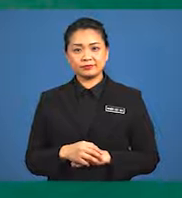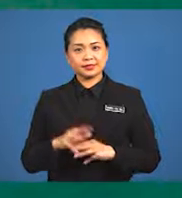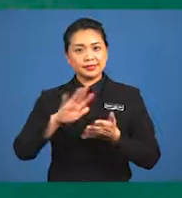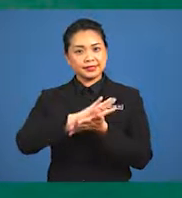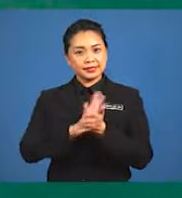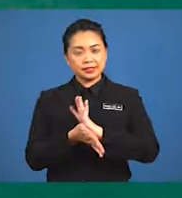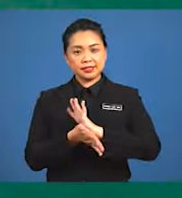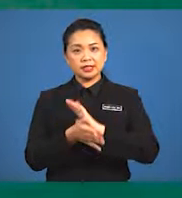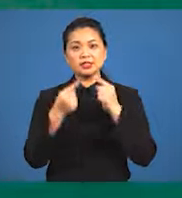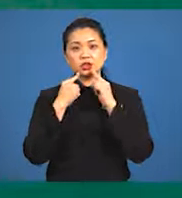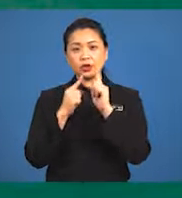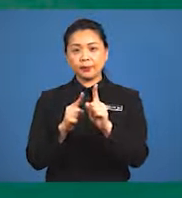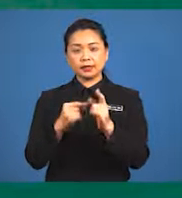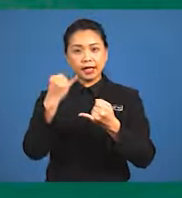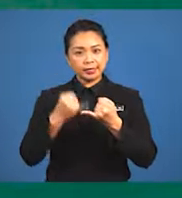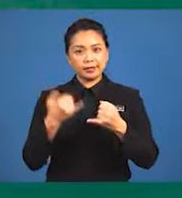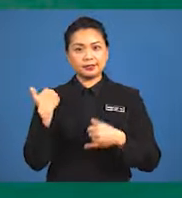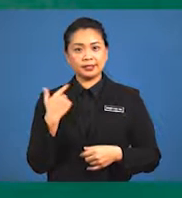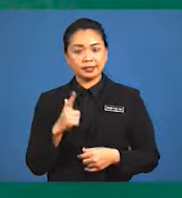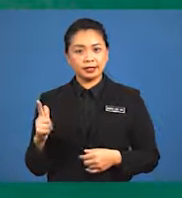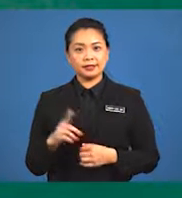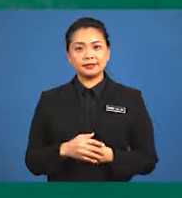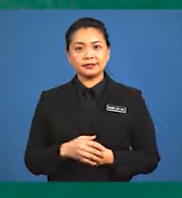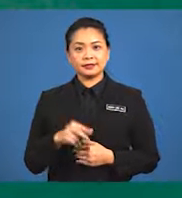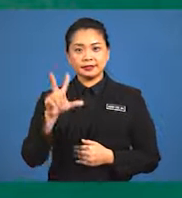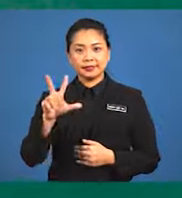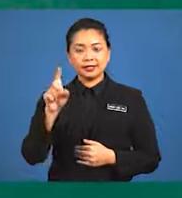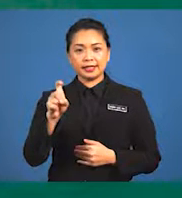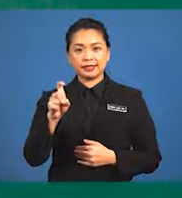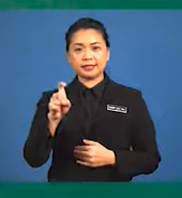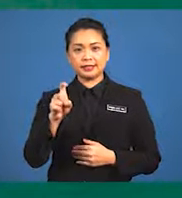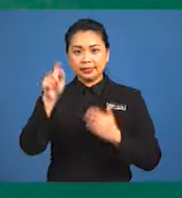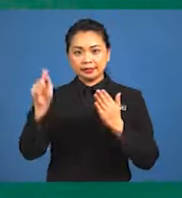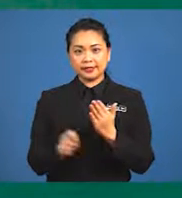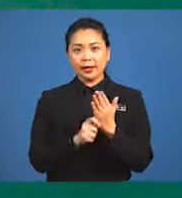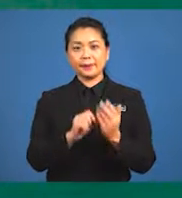Maka, jawapan akhir kita ialah 3X tambah C.